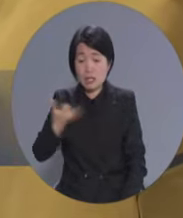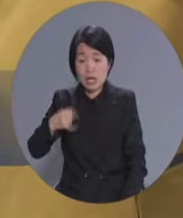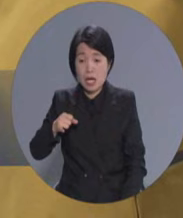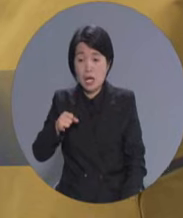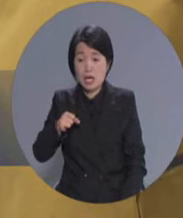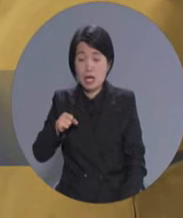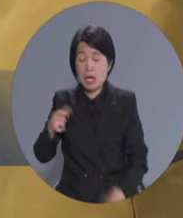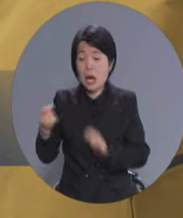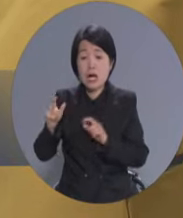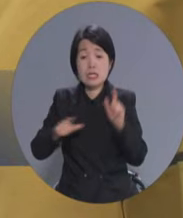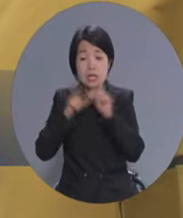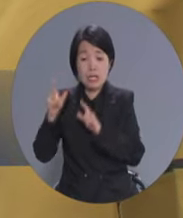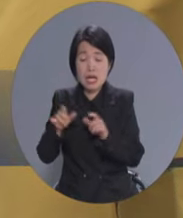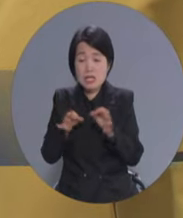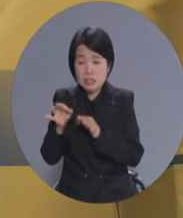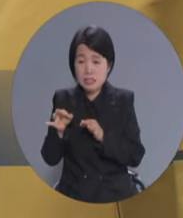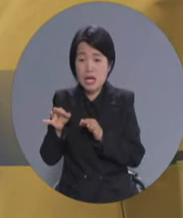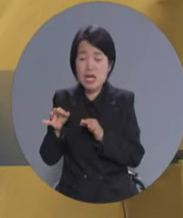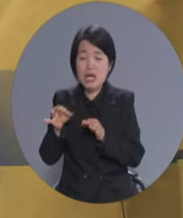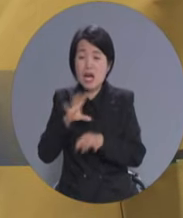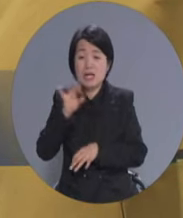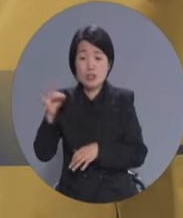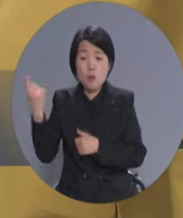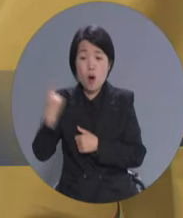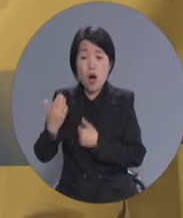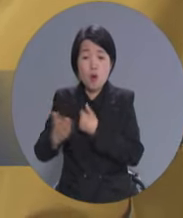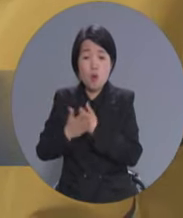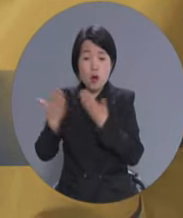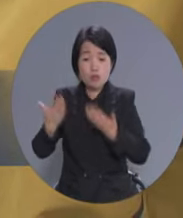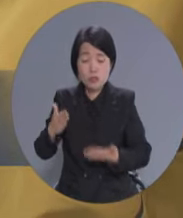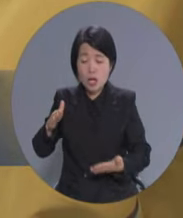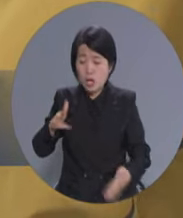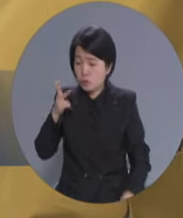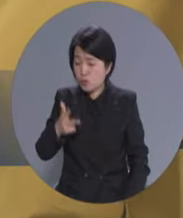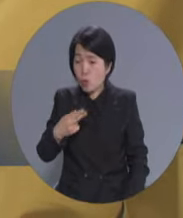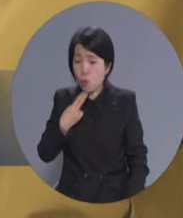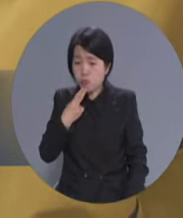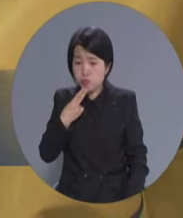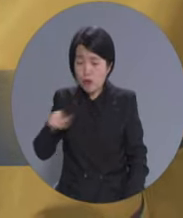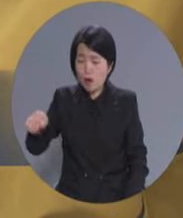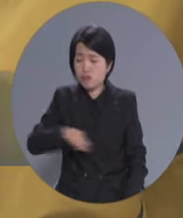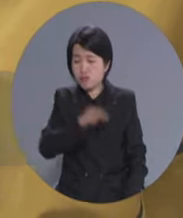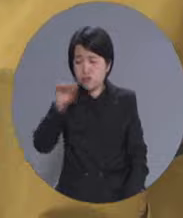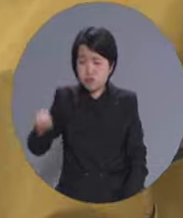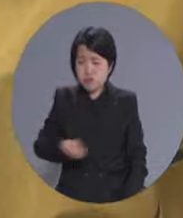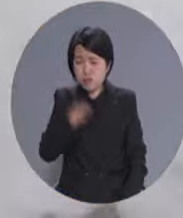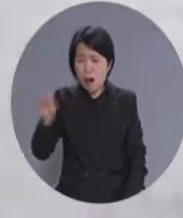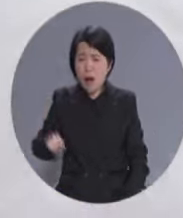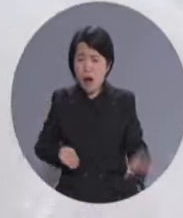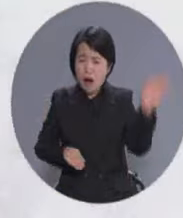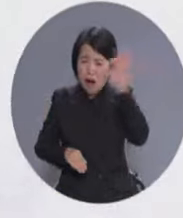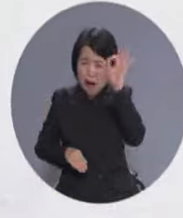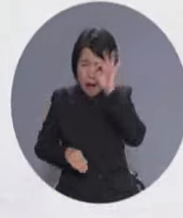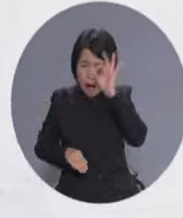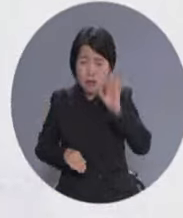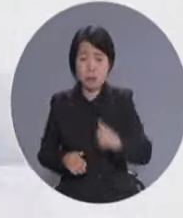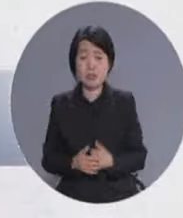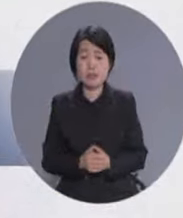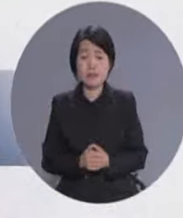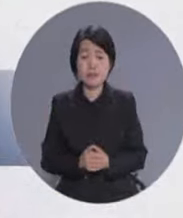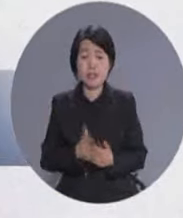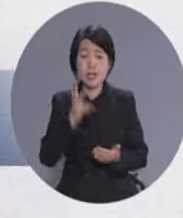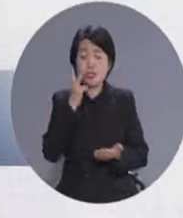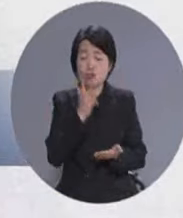하면서서 우리 집 일보고 가려 면은 그냥 주차 될가 없어서 뺑 기가 이거지